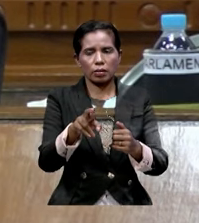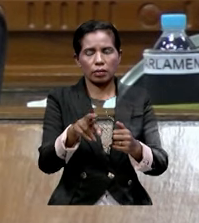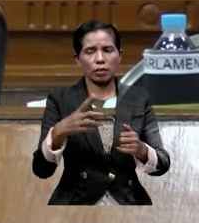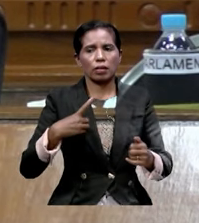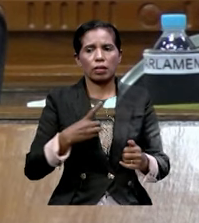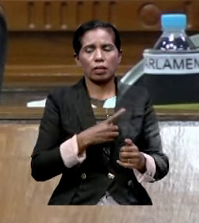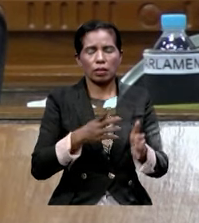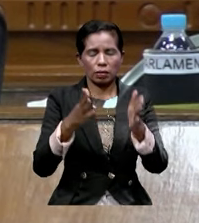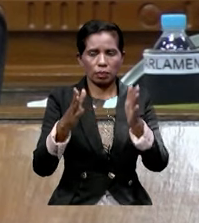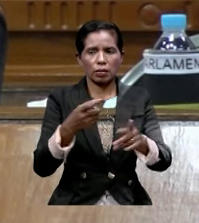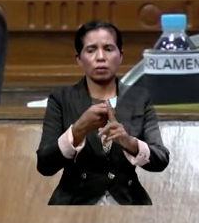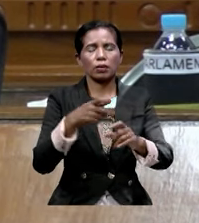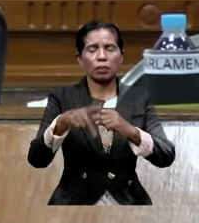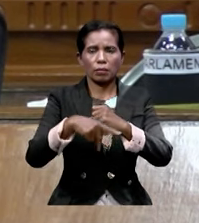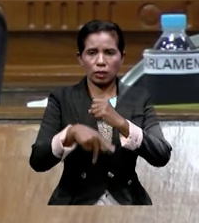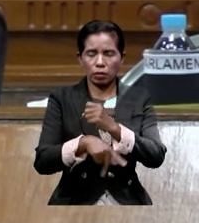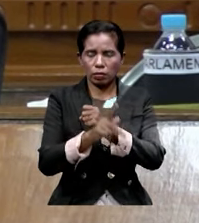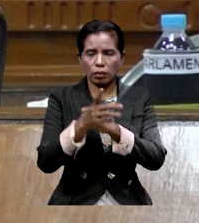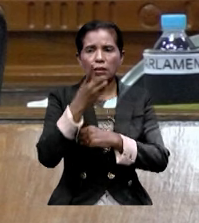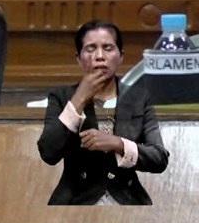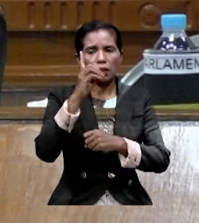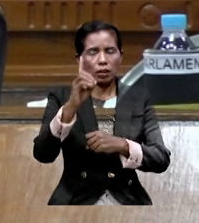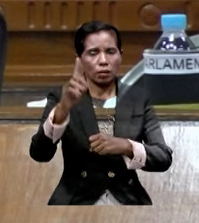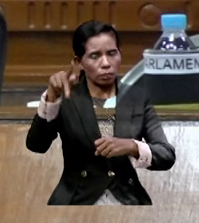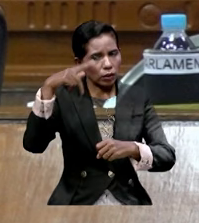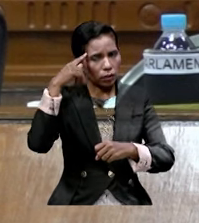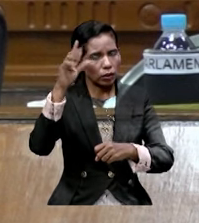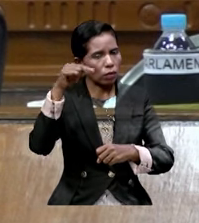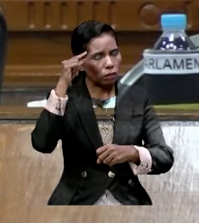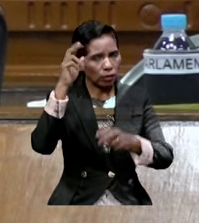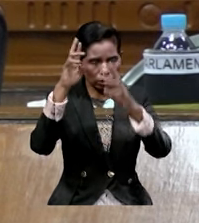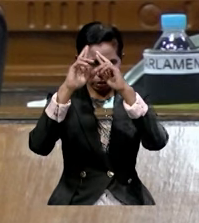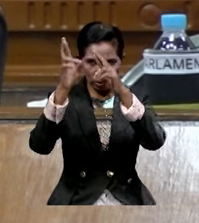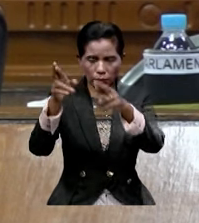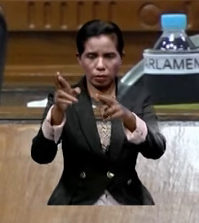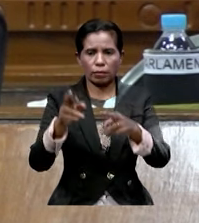deputato o si bancare conto in declarazione politica da governo rispetta